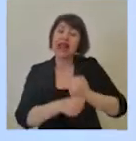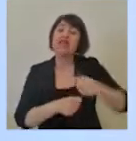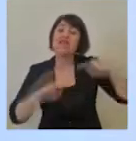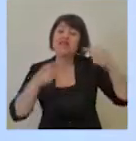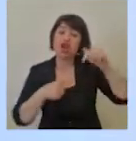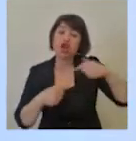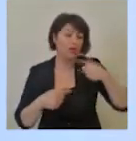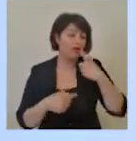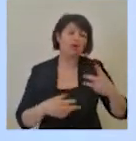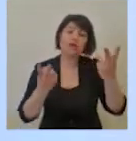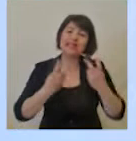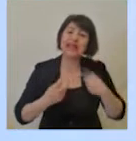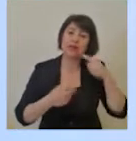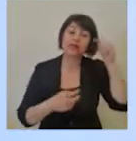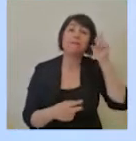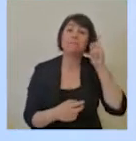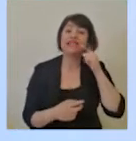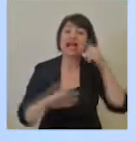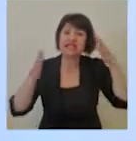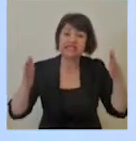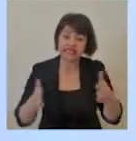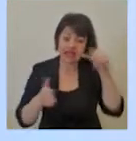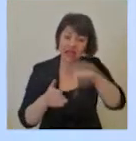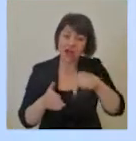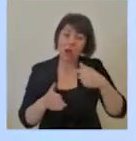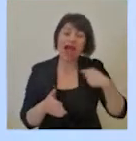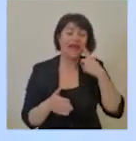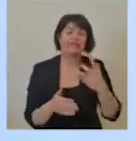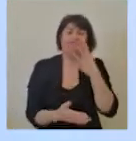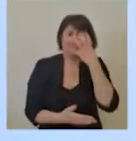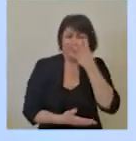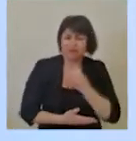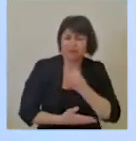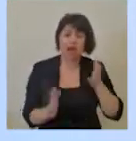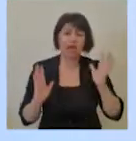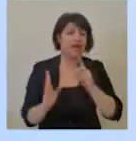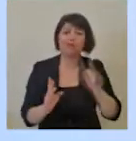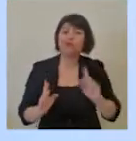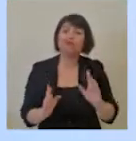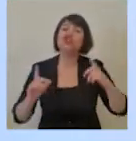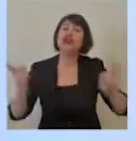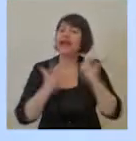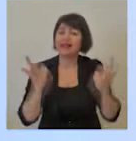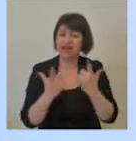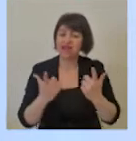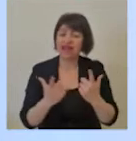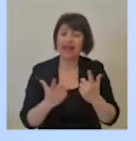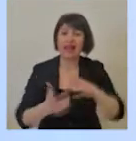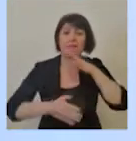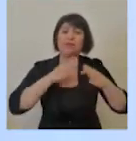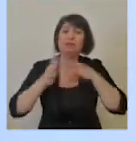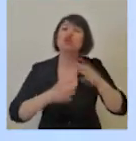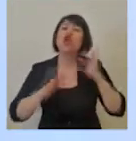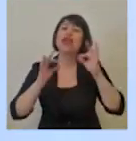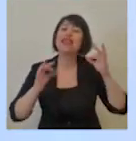في اليوم وبدون استغلال المشغلين. لكن هاي السنة يوم العمال هو يوم كئيب جداً ومش بالضبط